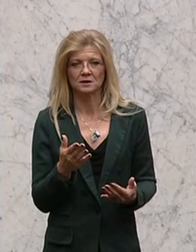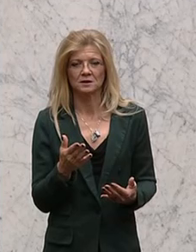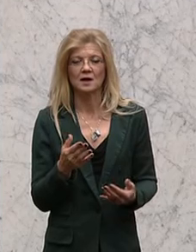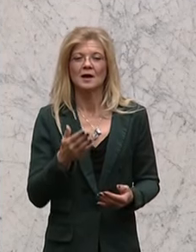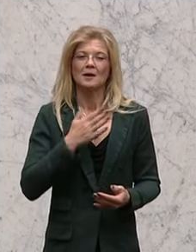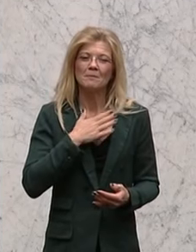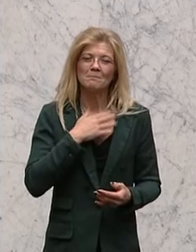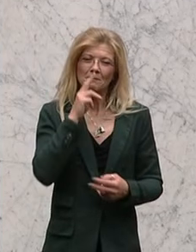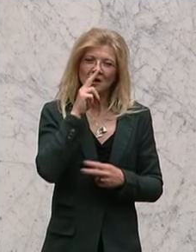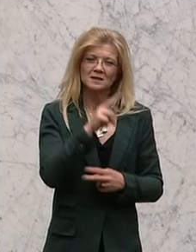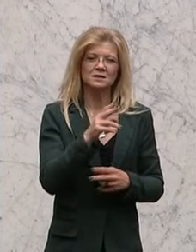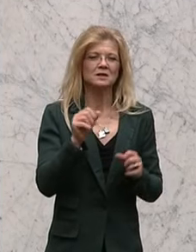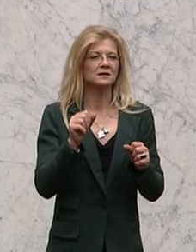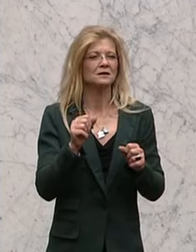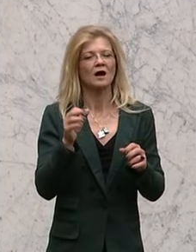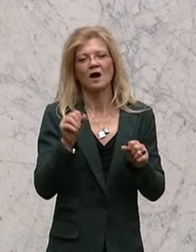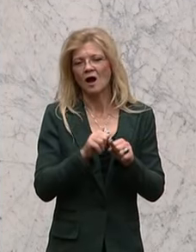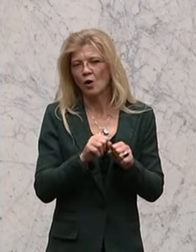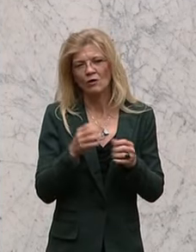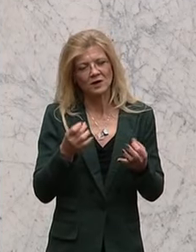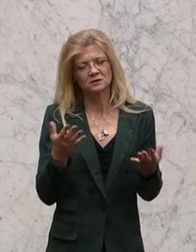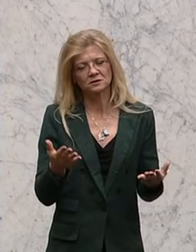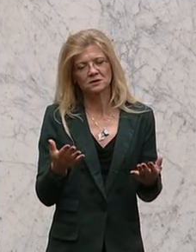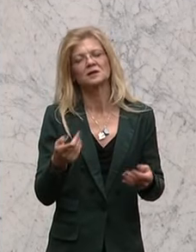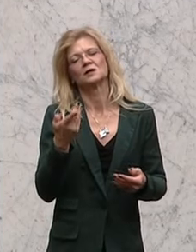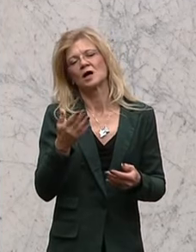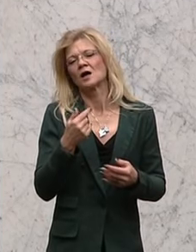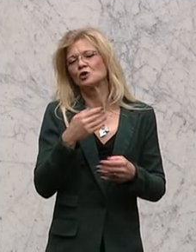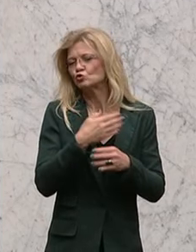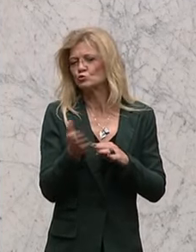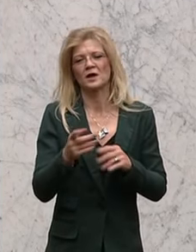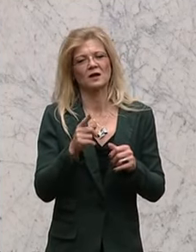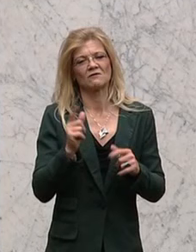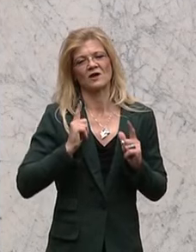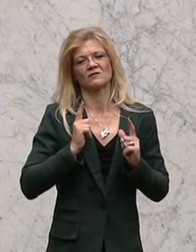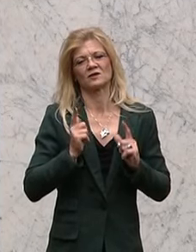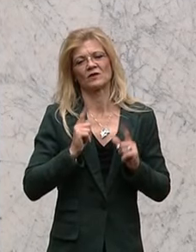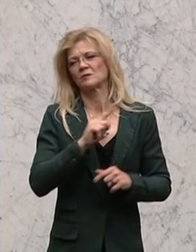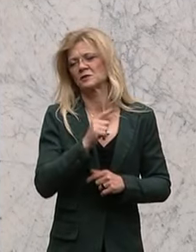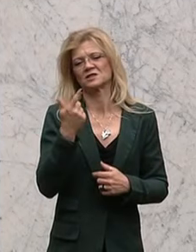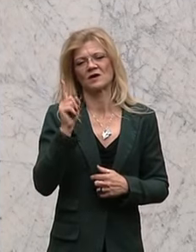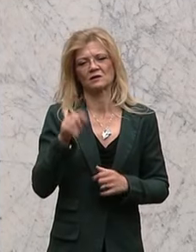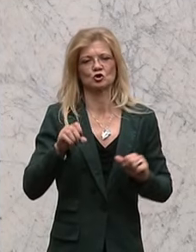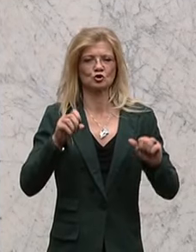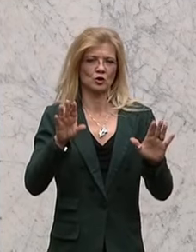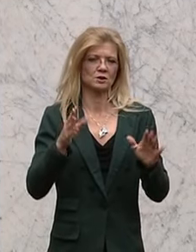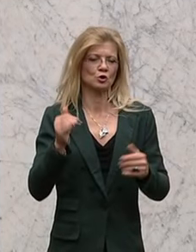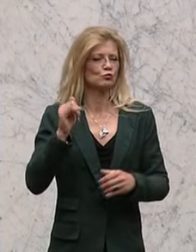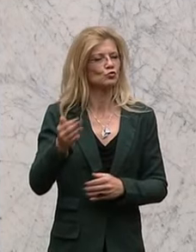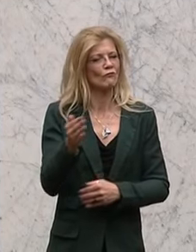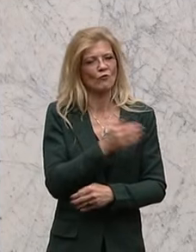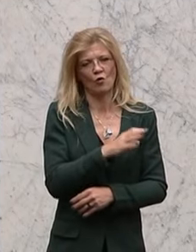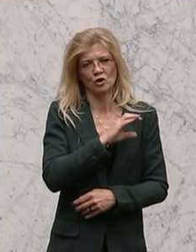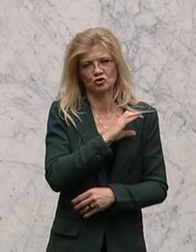zu spät, bis 2019 zu warten, dass das einfach früher hätte eine Chance